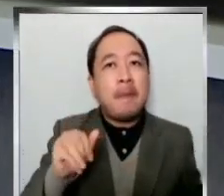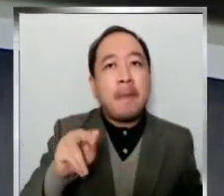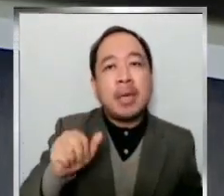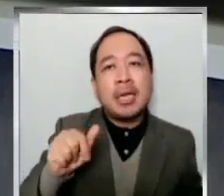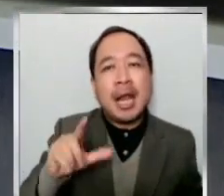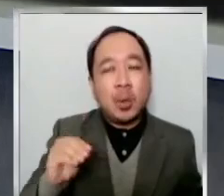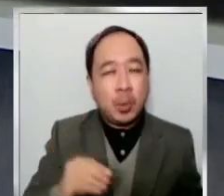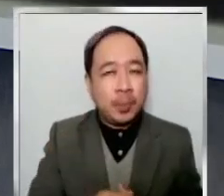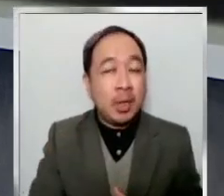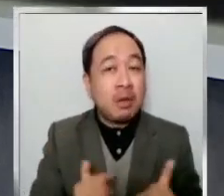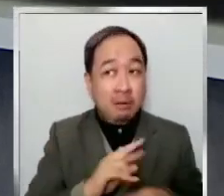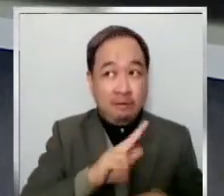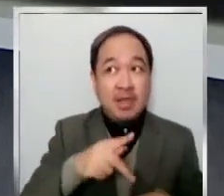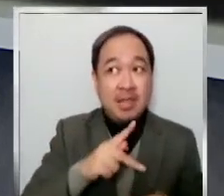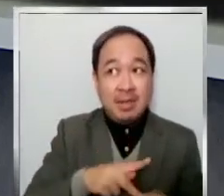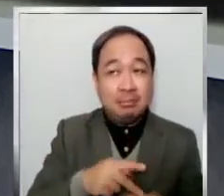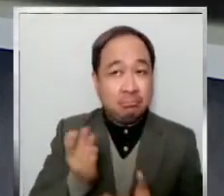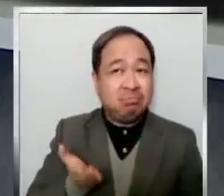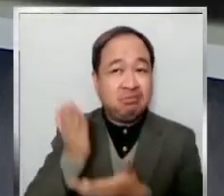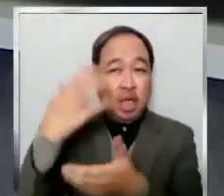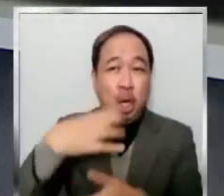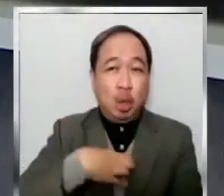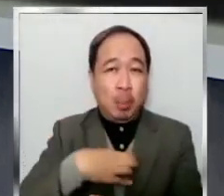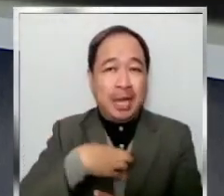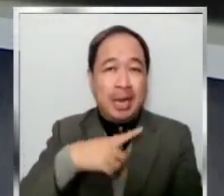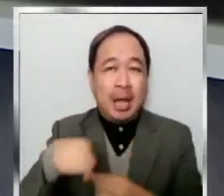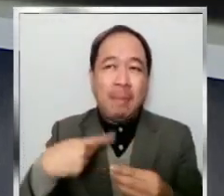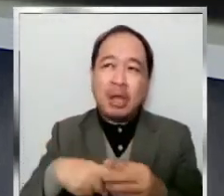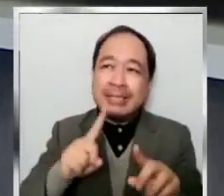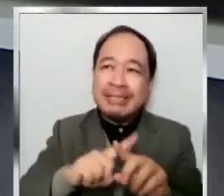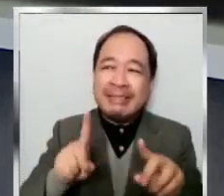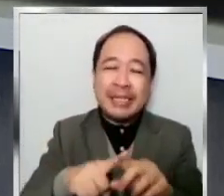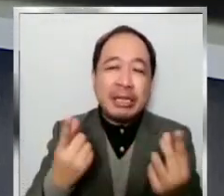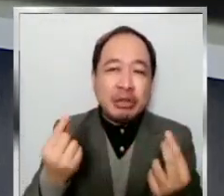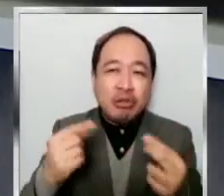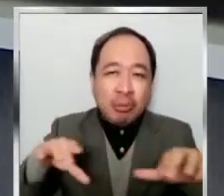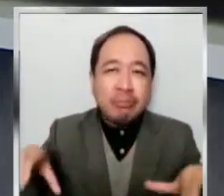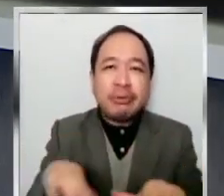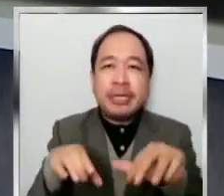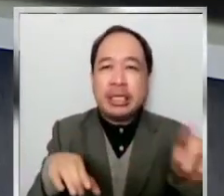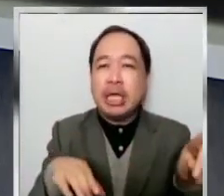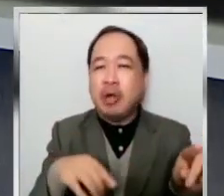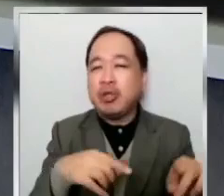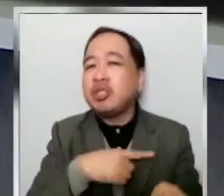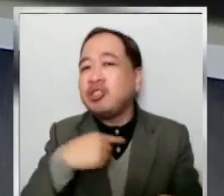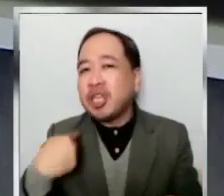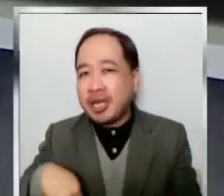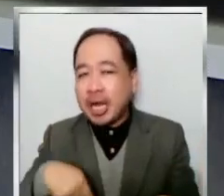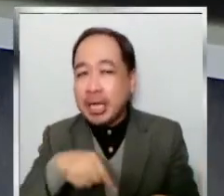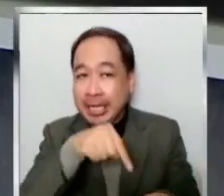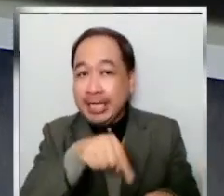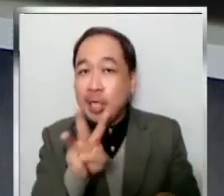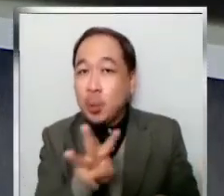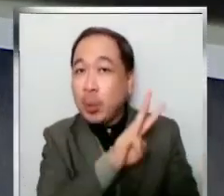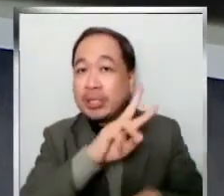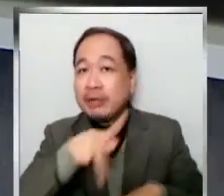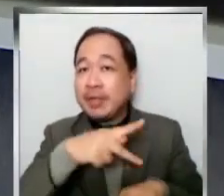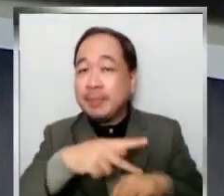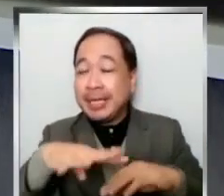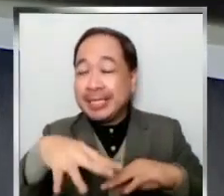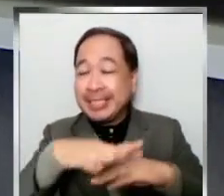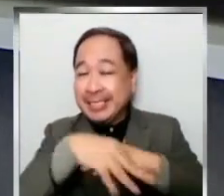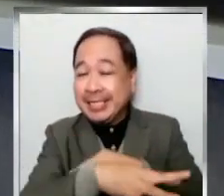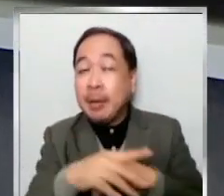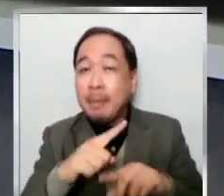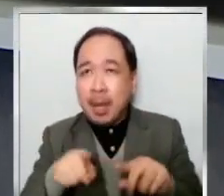ng Pilipinas laban sa mga aktibidad ng China sa West Philippine Sea, naniniwala po ang China na magbibigay daan